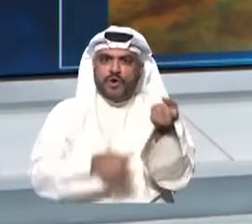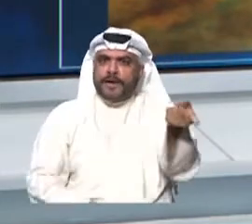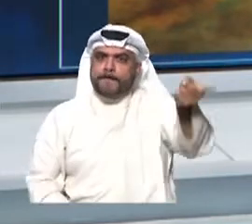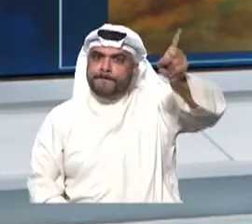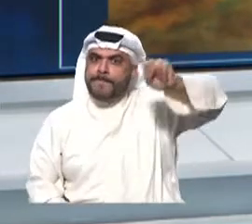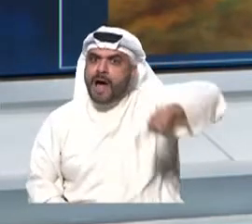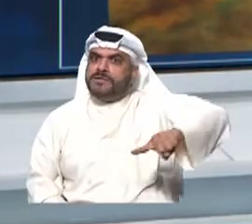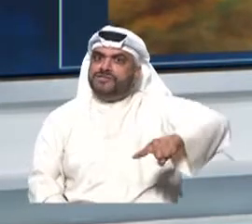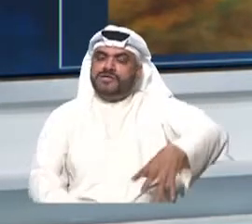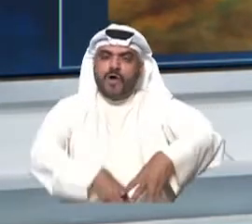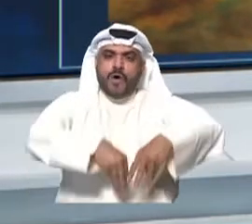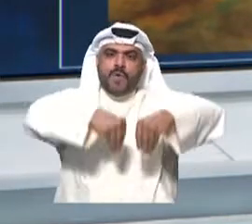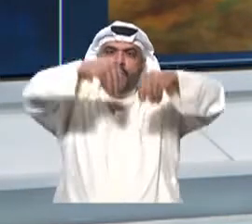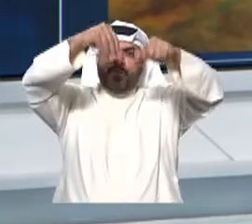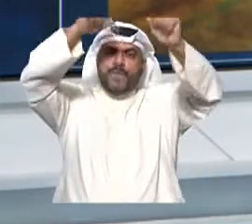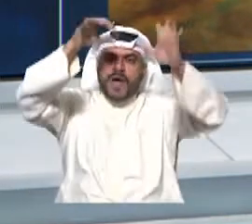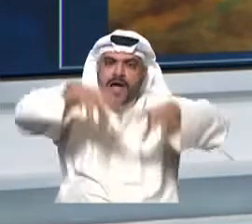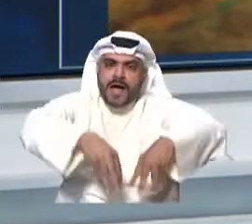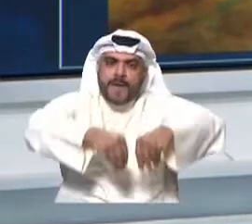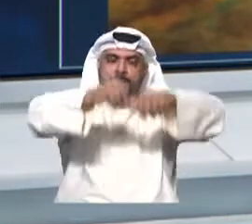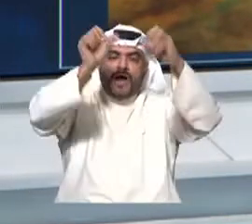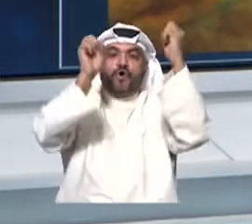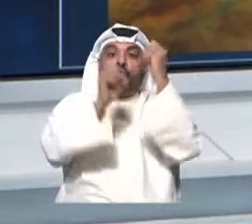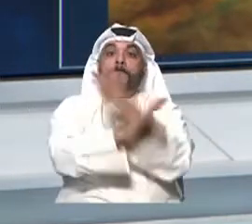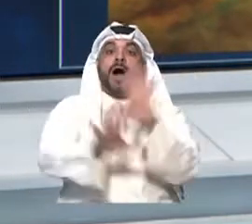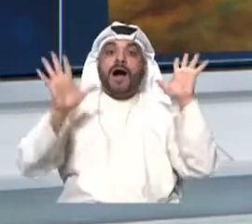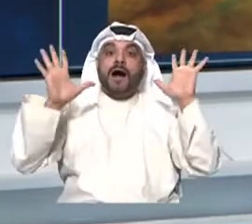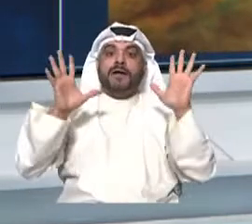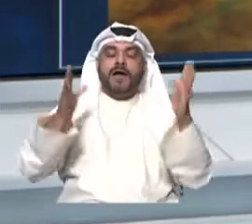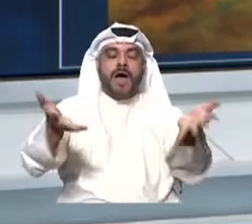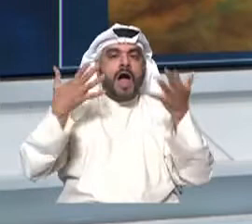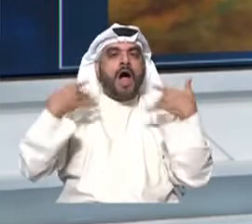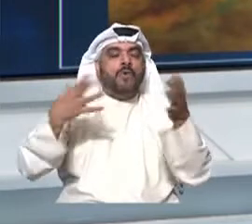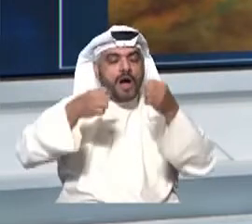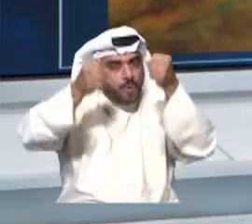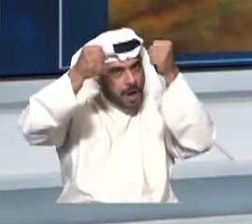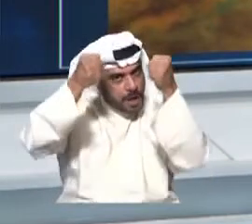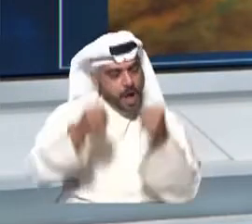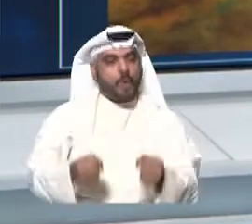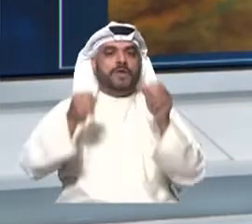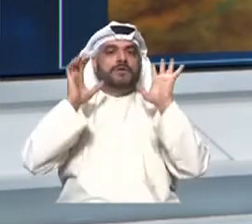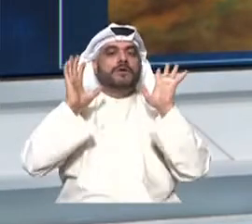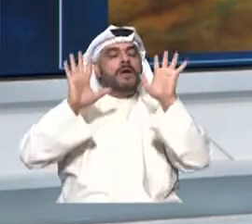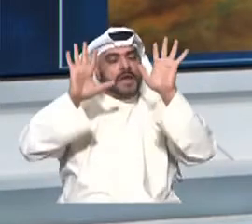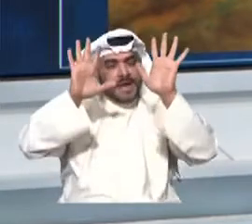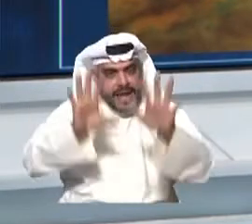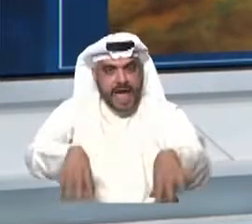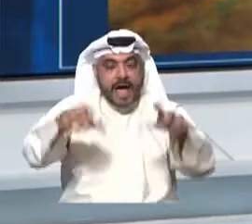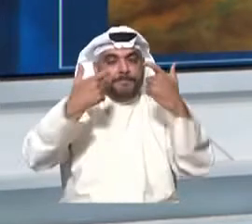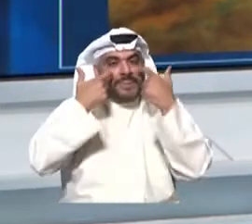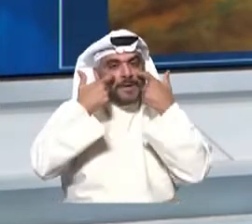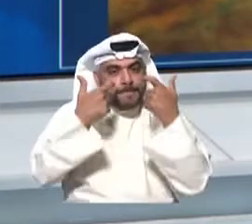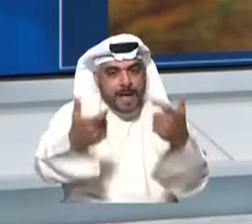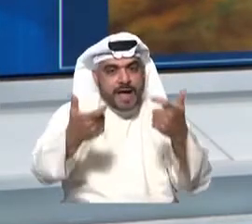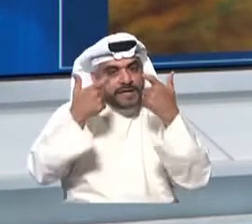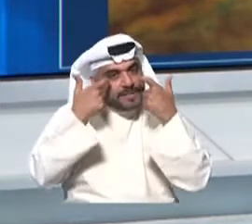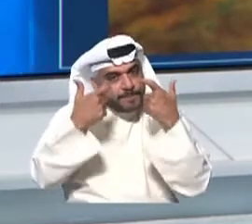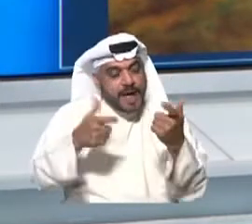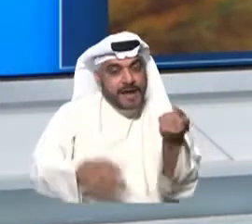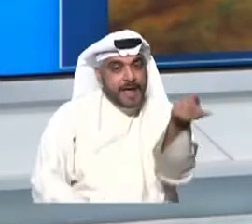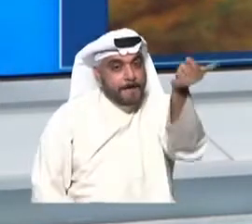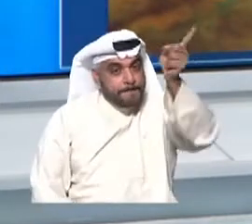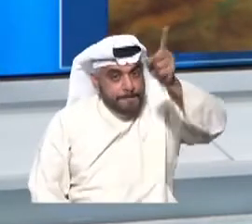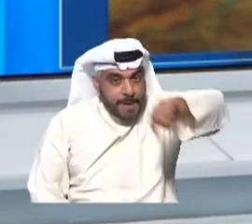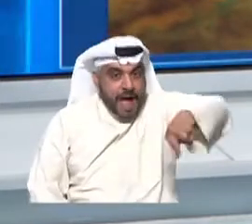وأيضا أجواء غير مستقرة مع فرص لأيضا انخفاض الرؤية الأفقية إلى ما دون 500 متر. عاصفة